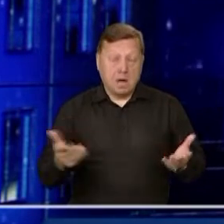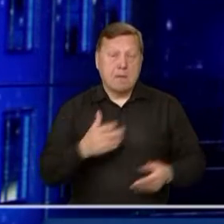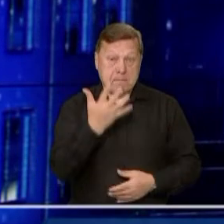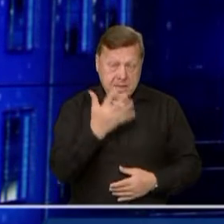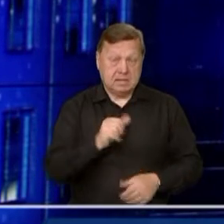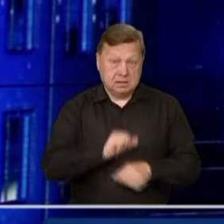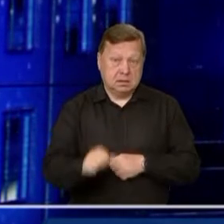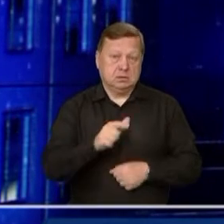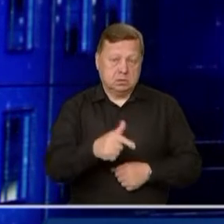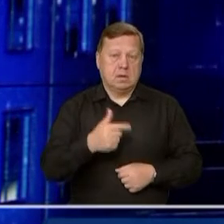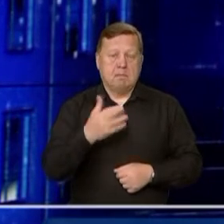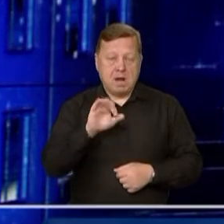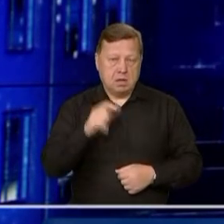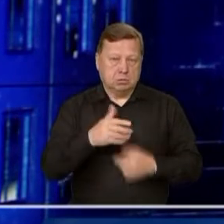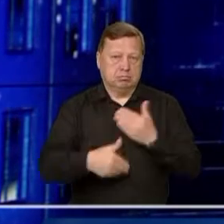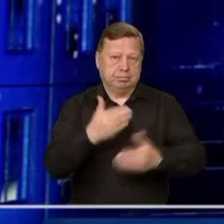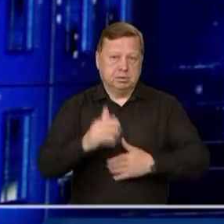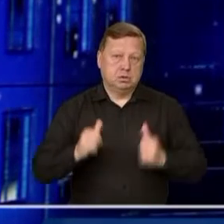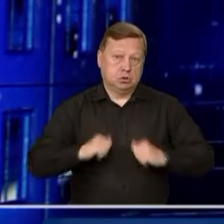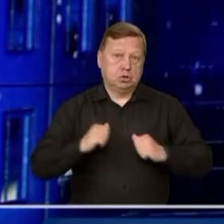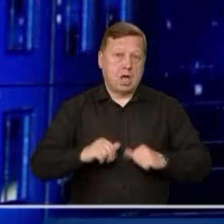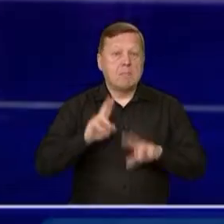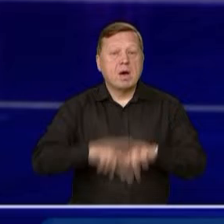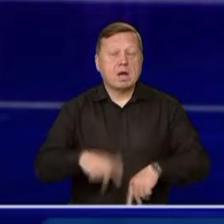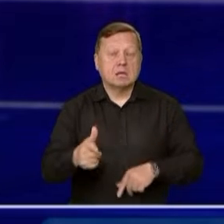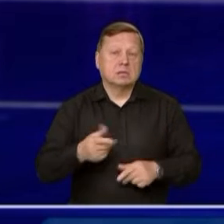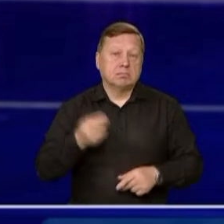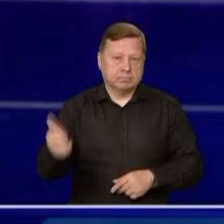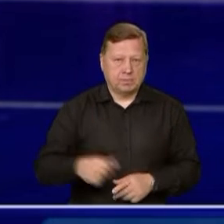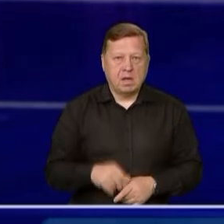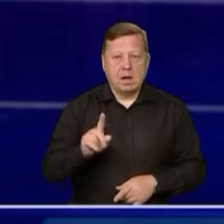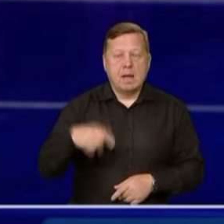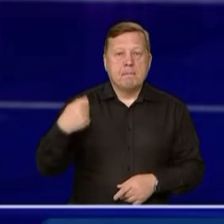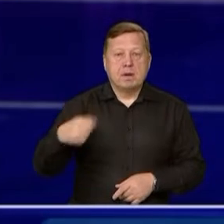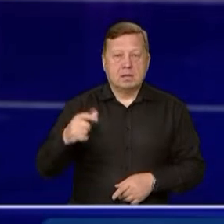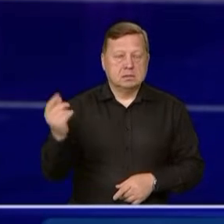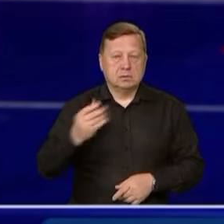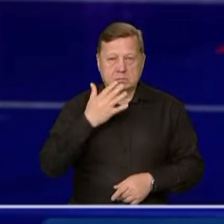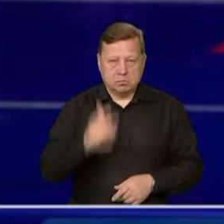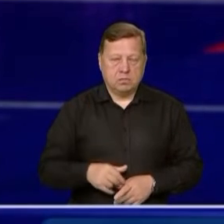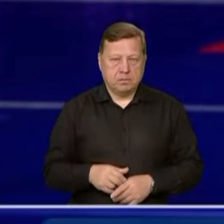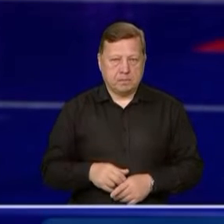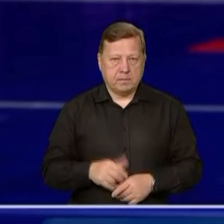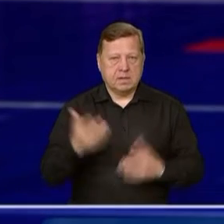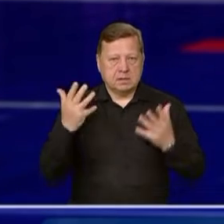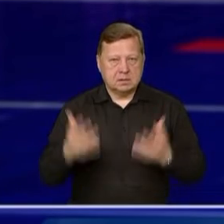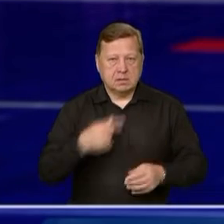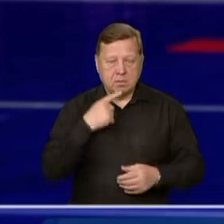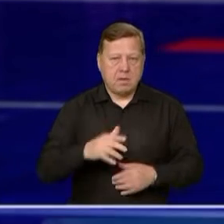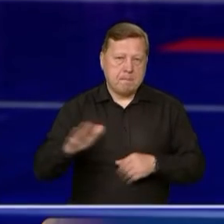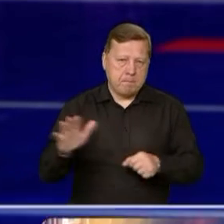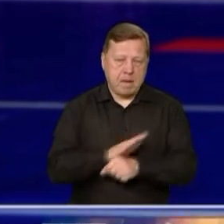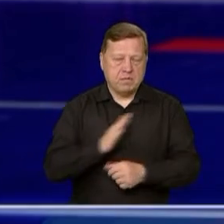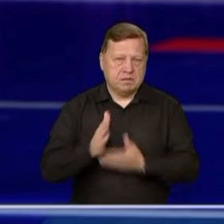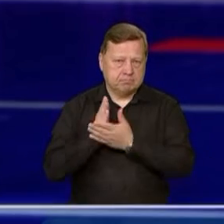że przynajmniej coś idzie do przodu. No to czekamy na całość. Czekamy na całość, ale prezydent też powiedział, że jest zwolennikiem utrzymania pełnego wsparcia